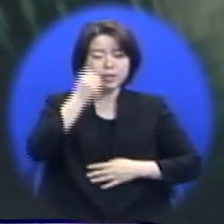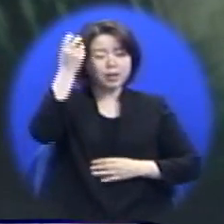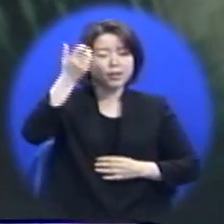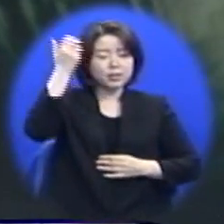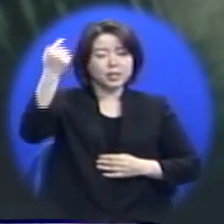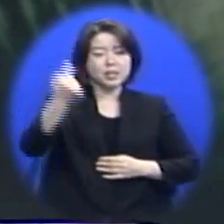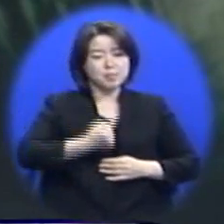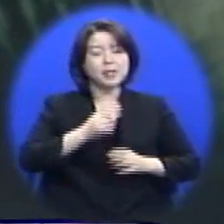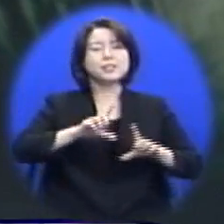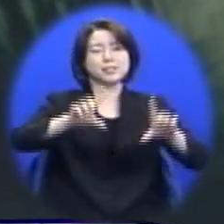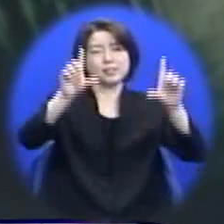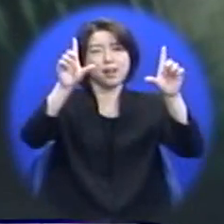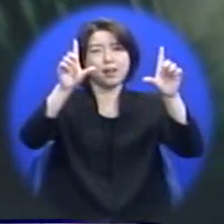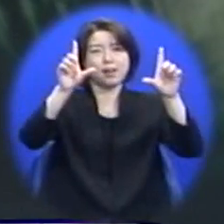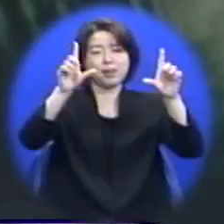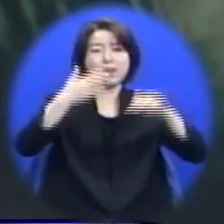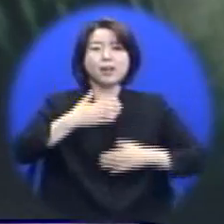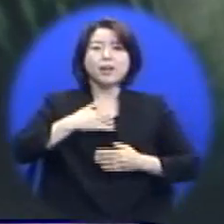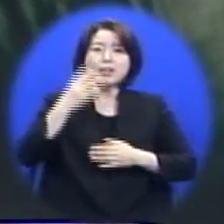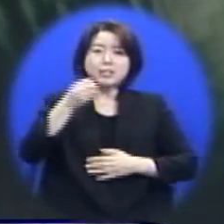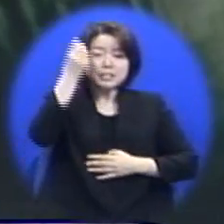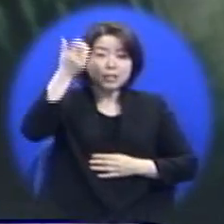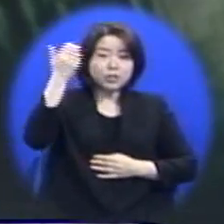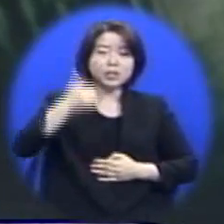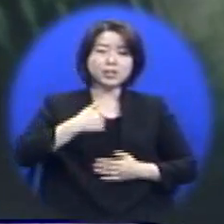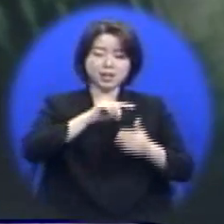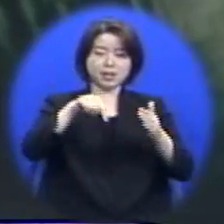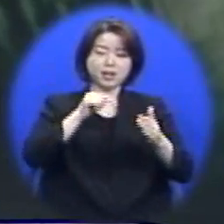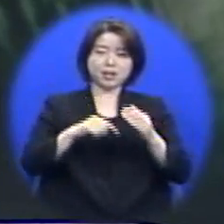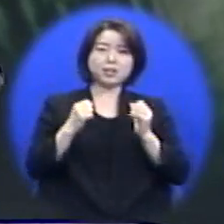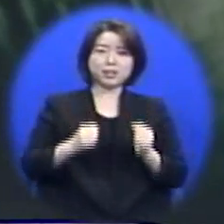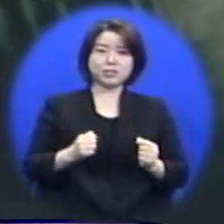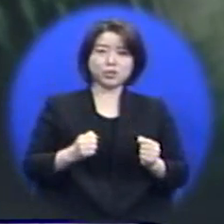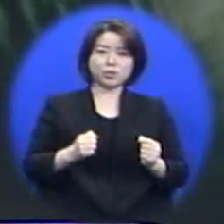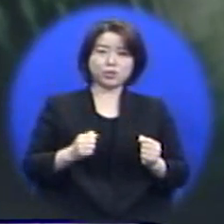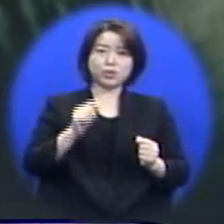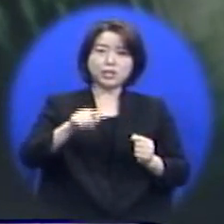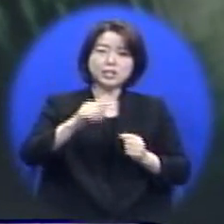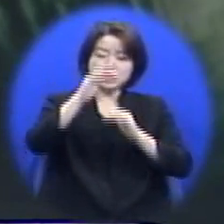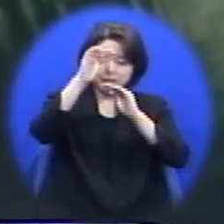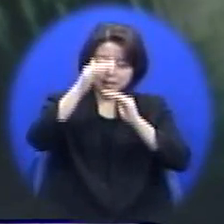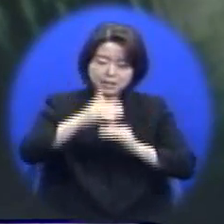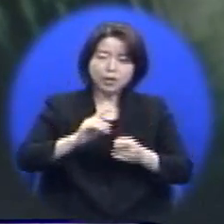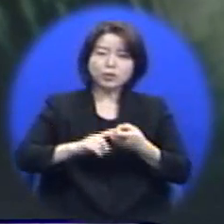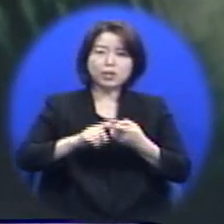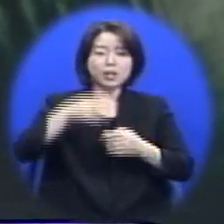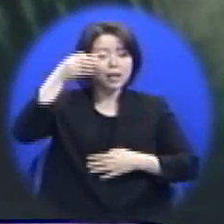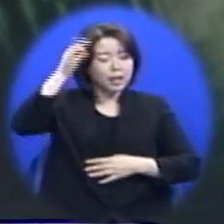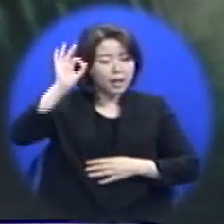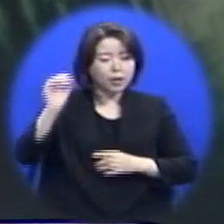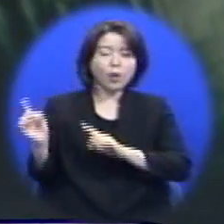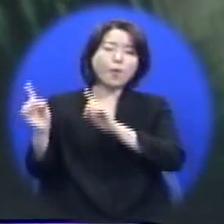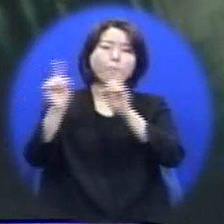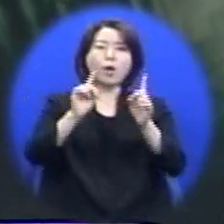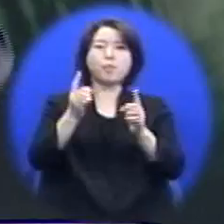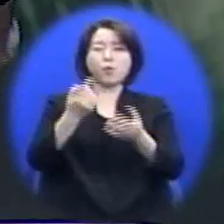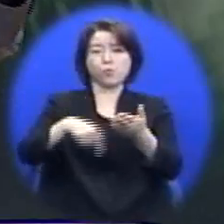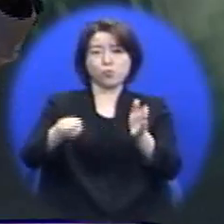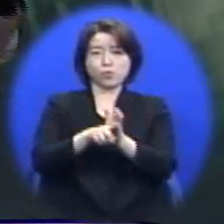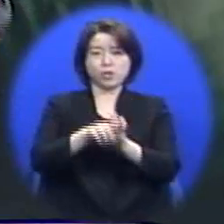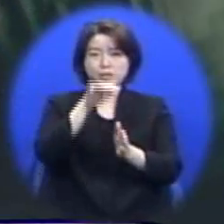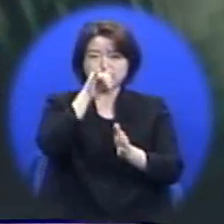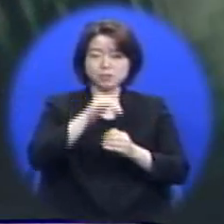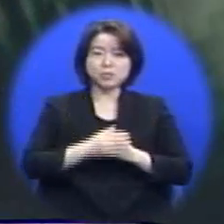날이지, 성령께서 내 안에 계시지, 그 사실을 다시 한번 깨닫고 회복하게 하십니다.